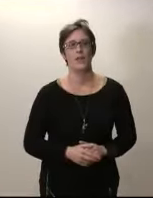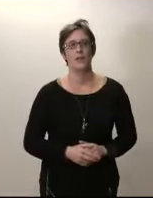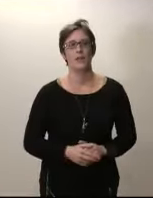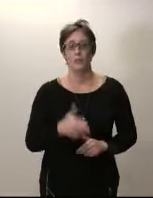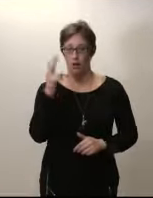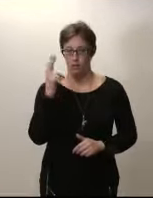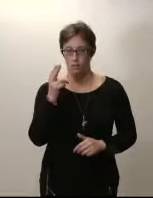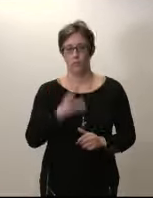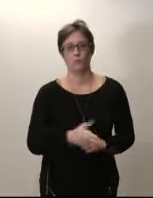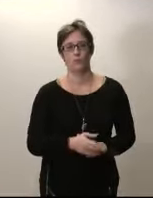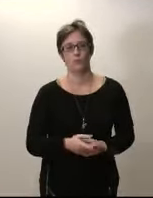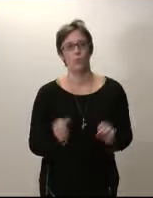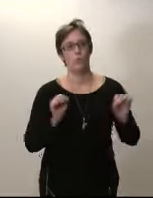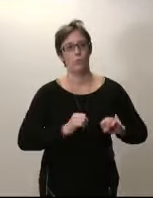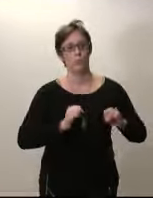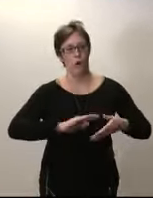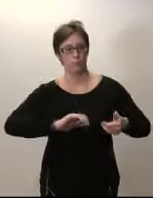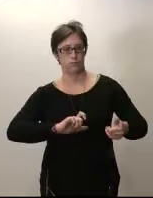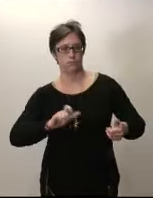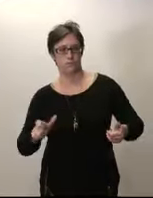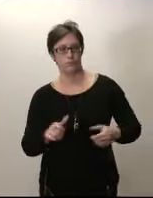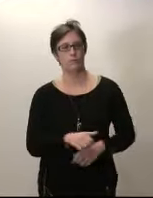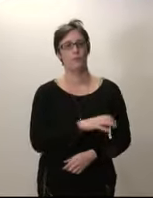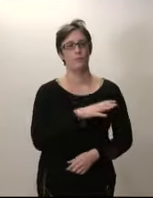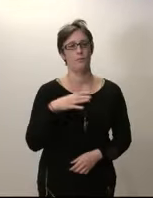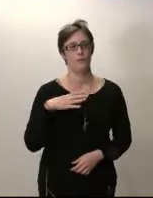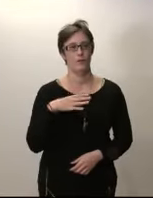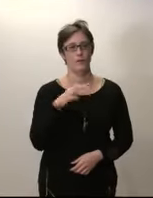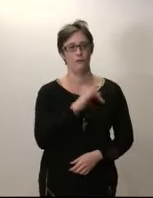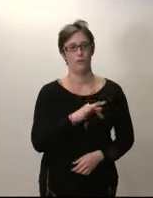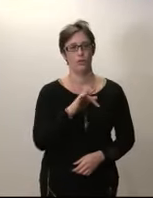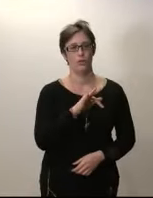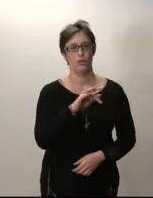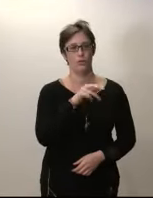Florence Nieff a...